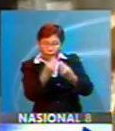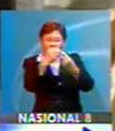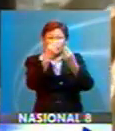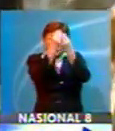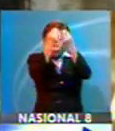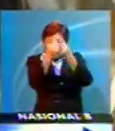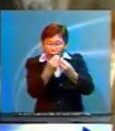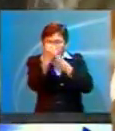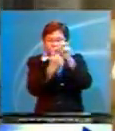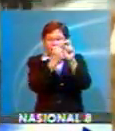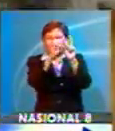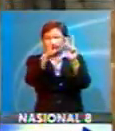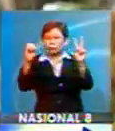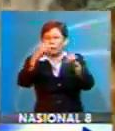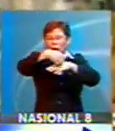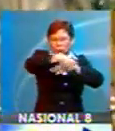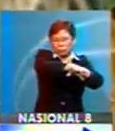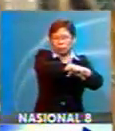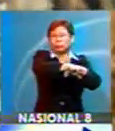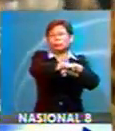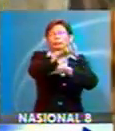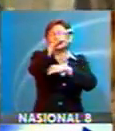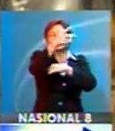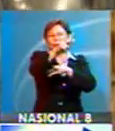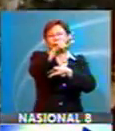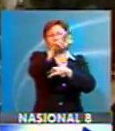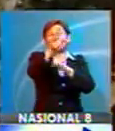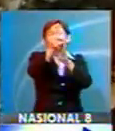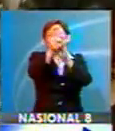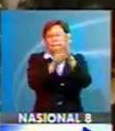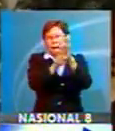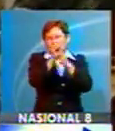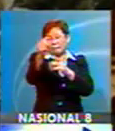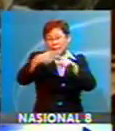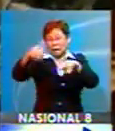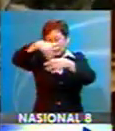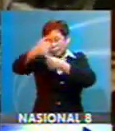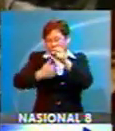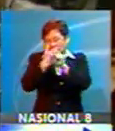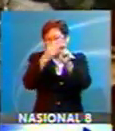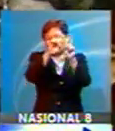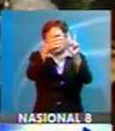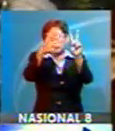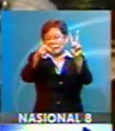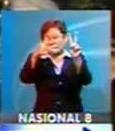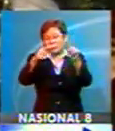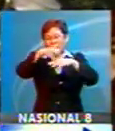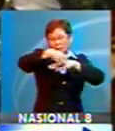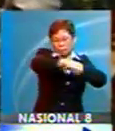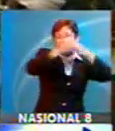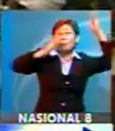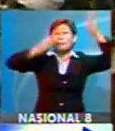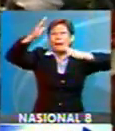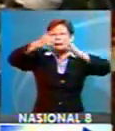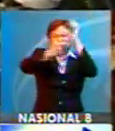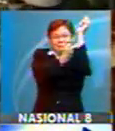2000 export kita adalah lebih kurang hanya 13 bilion, tetapi dalam tahun 2013 export kita